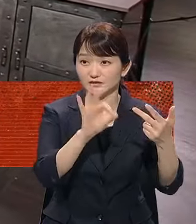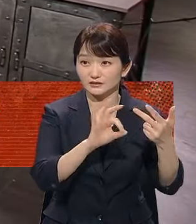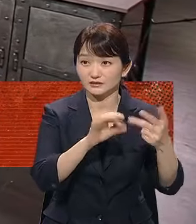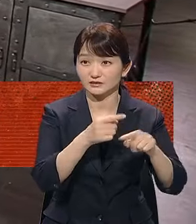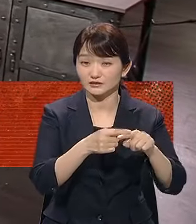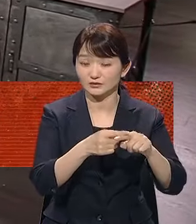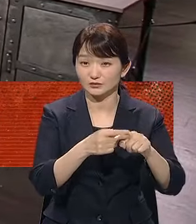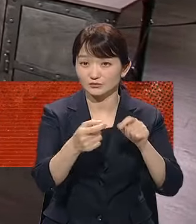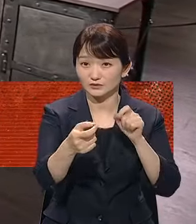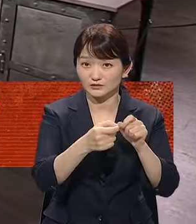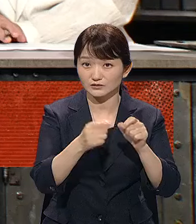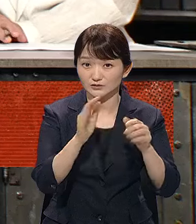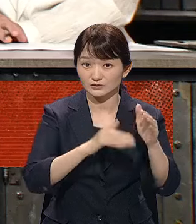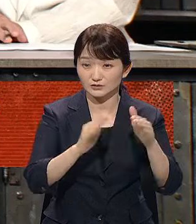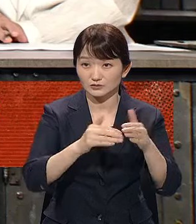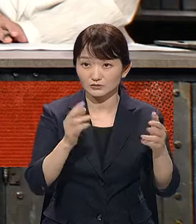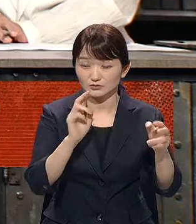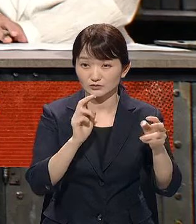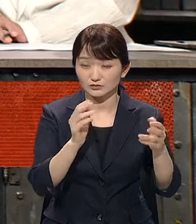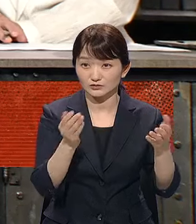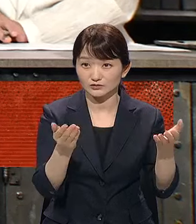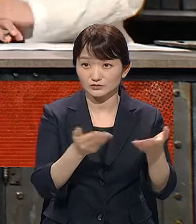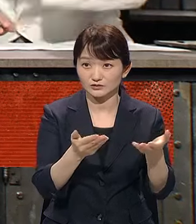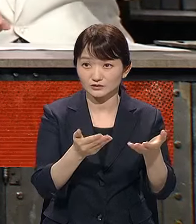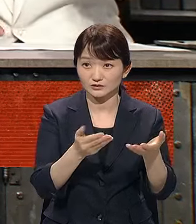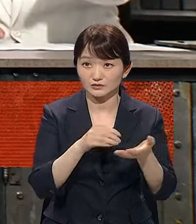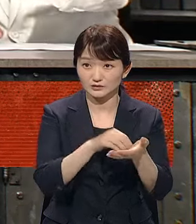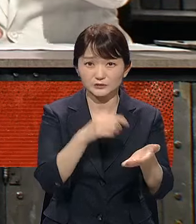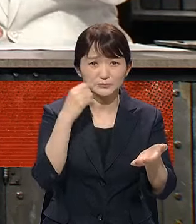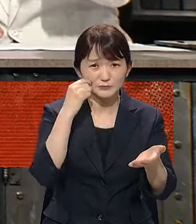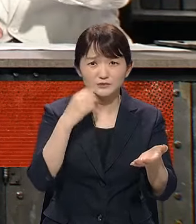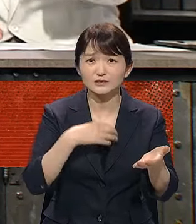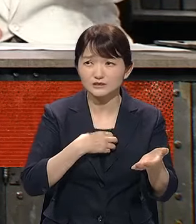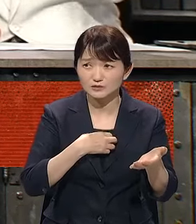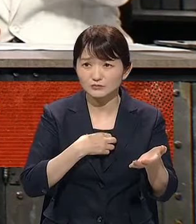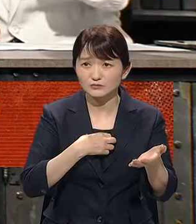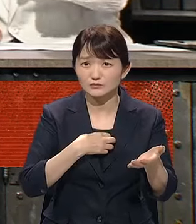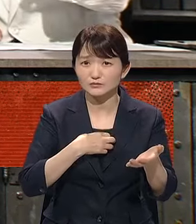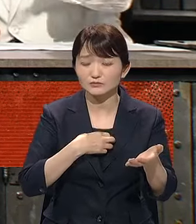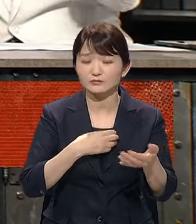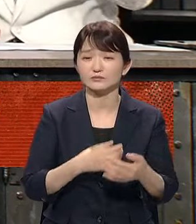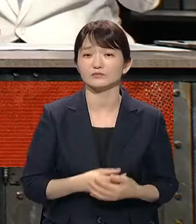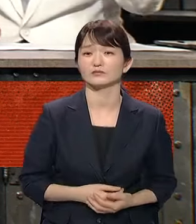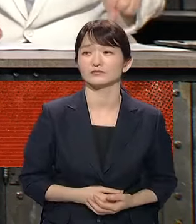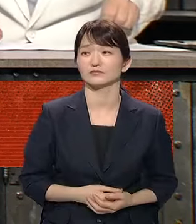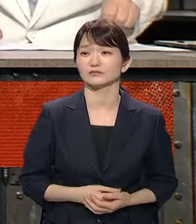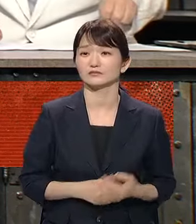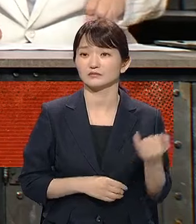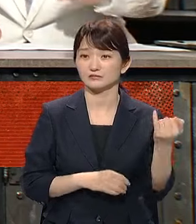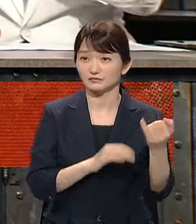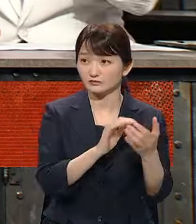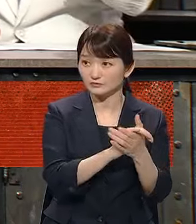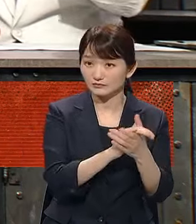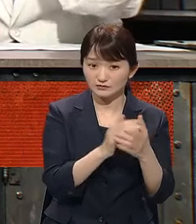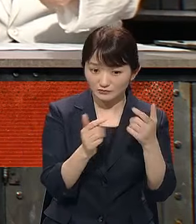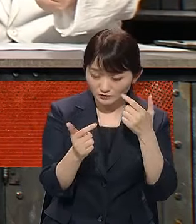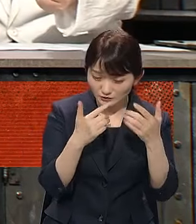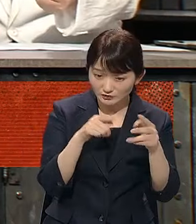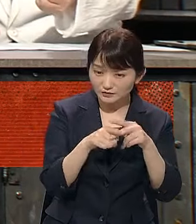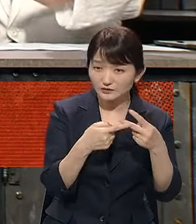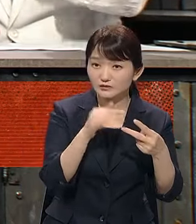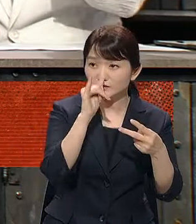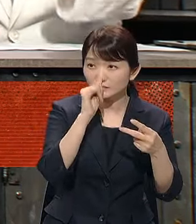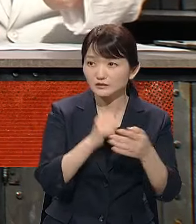절반 가까이가 정규직 취업을 못 해요 비상사태입니다 지금 국 그렇면 그렇다면이 여자친구가 명확하게 이해할 수